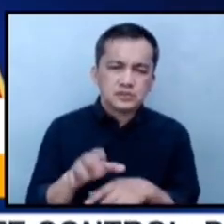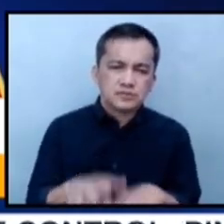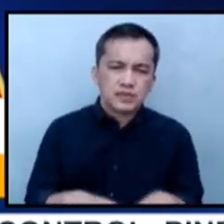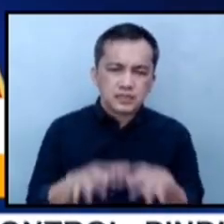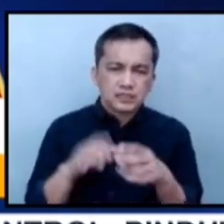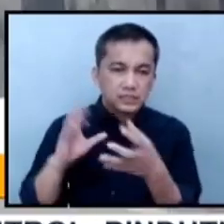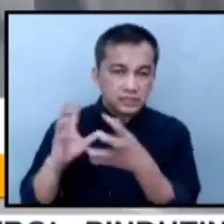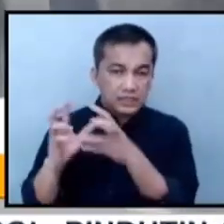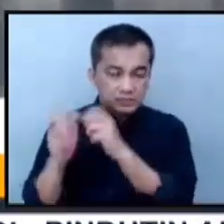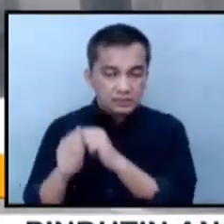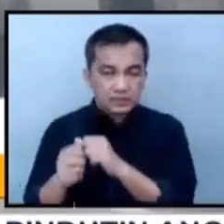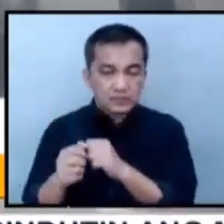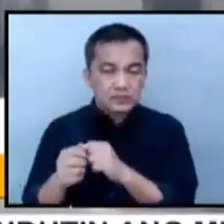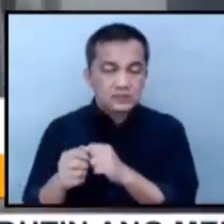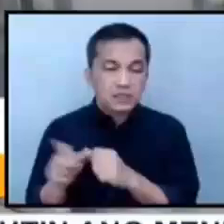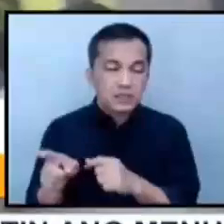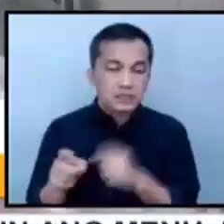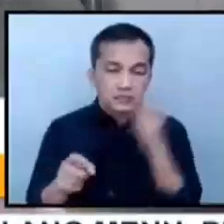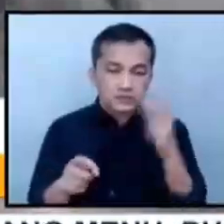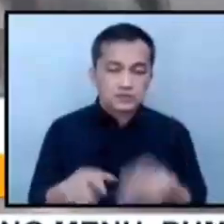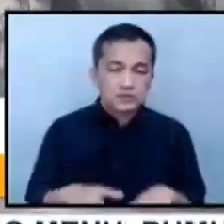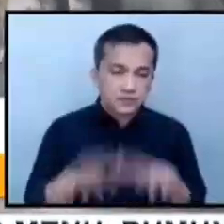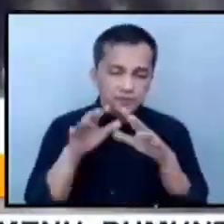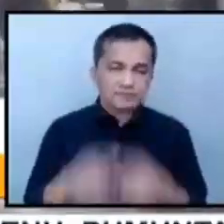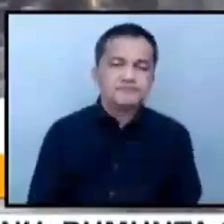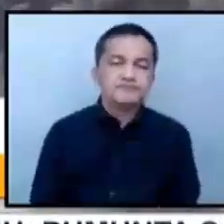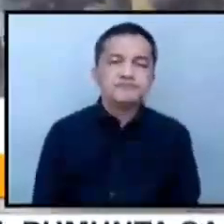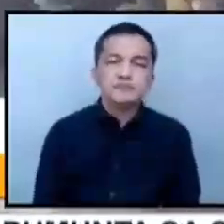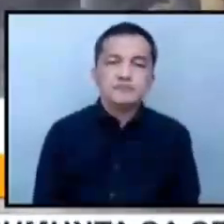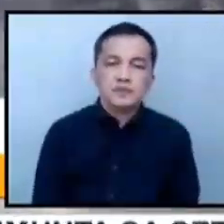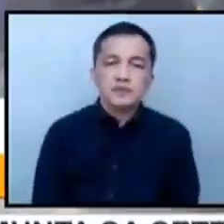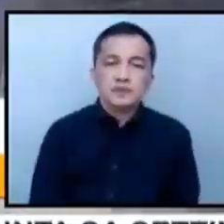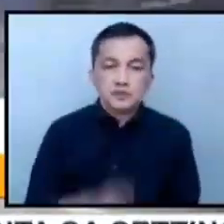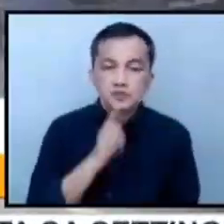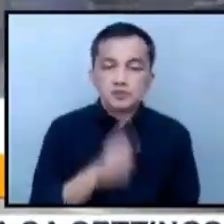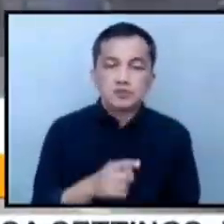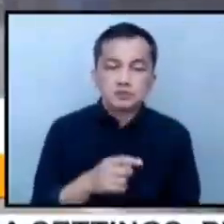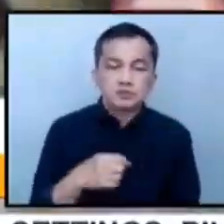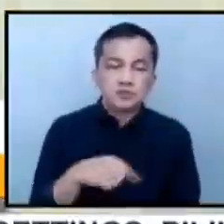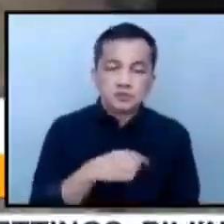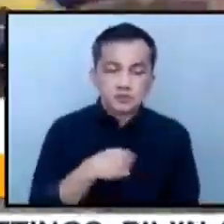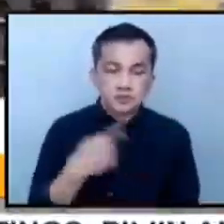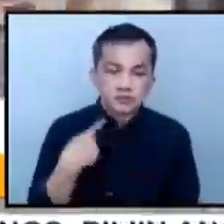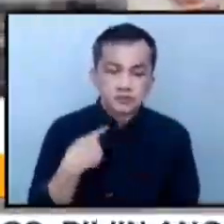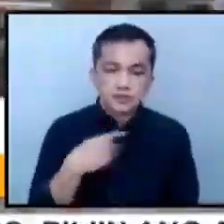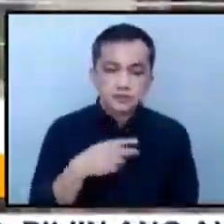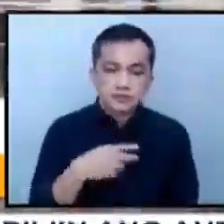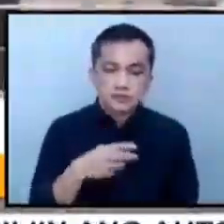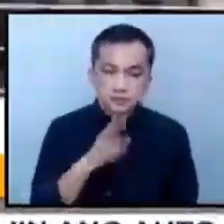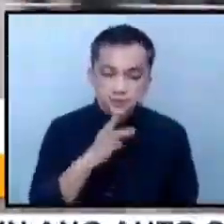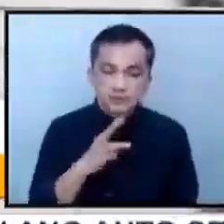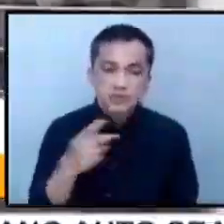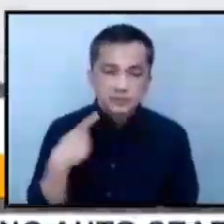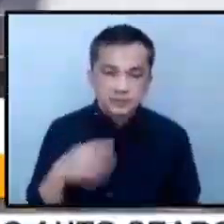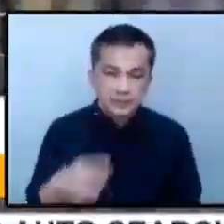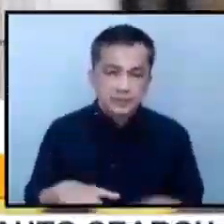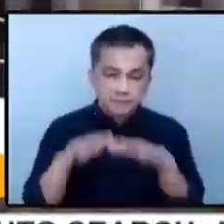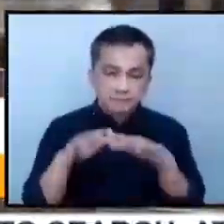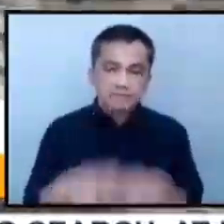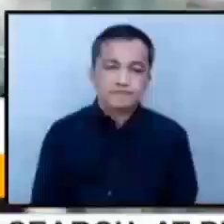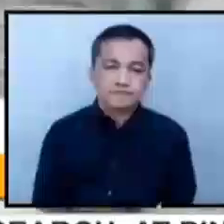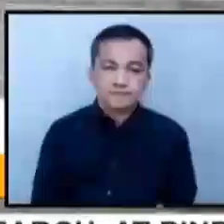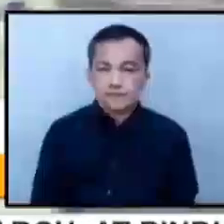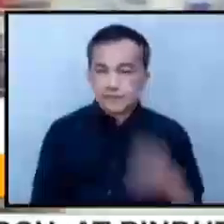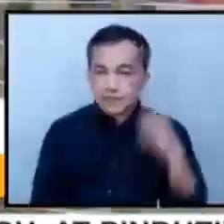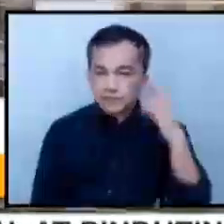bumabaha pero definitely kailangan magkarun munan ng tubig para magbaha yung mga dahilan na binanggit